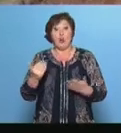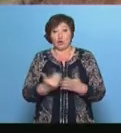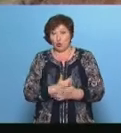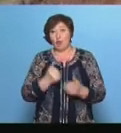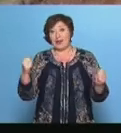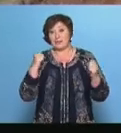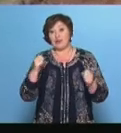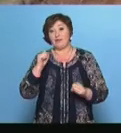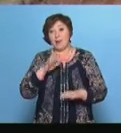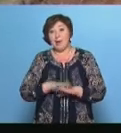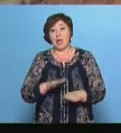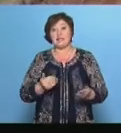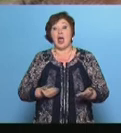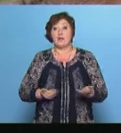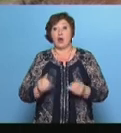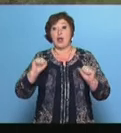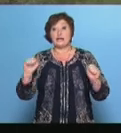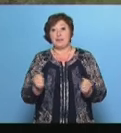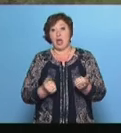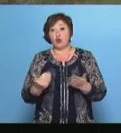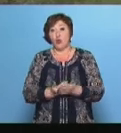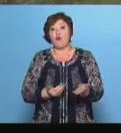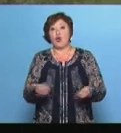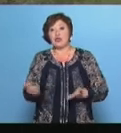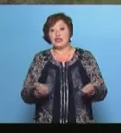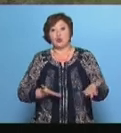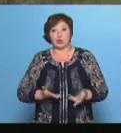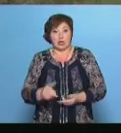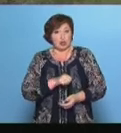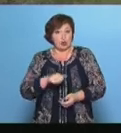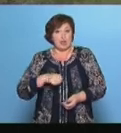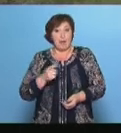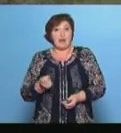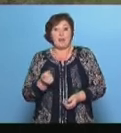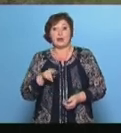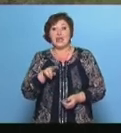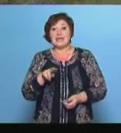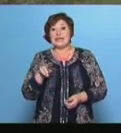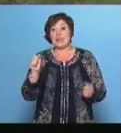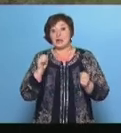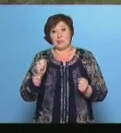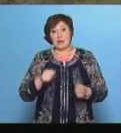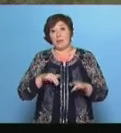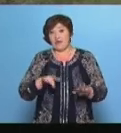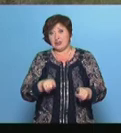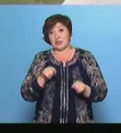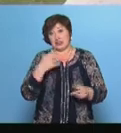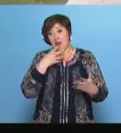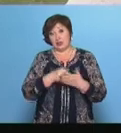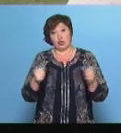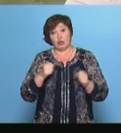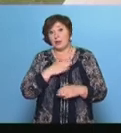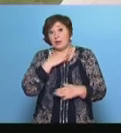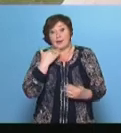база, роллер-дром, к зиме оборудуют новую лыжную трассу. Но сами малопургинские спортсмены проводить здесь свои тренировки не хотят. Не